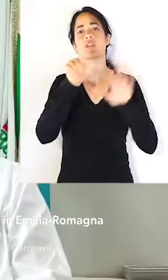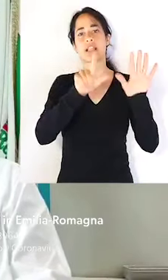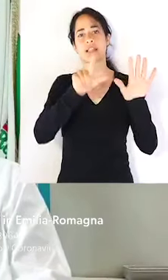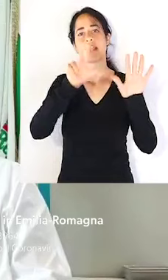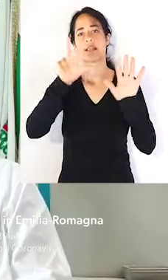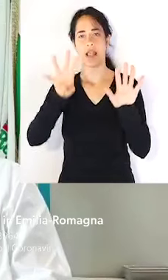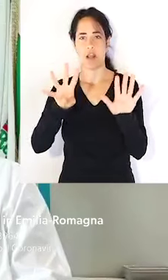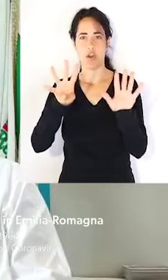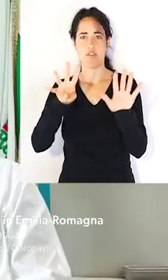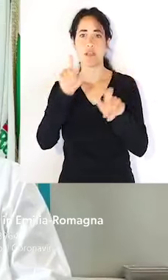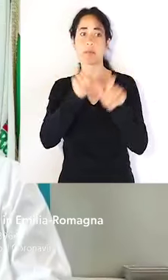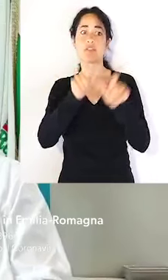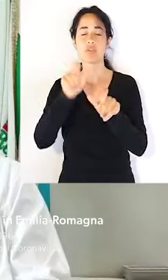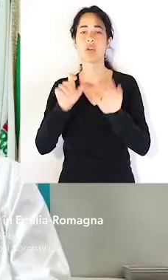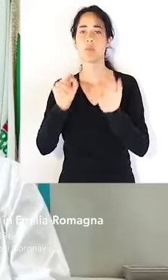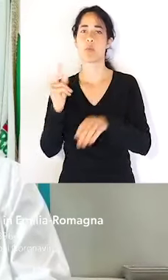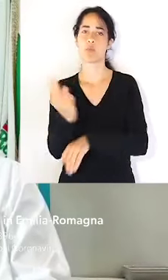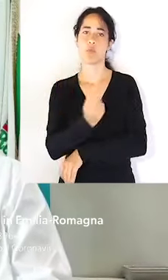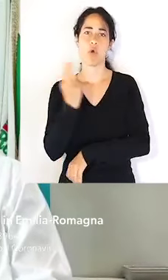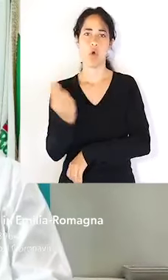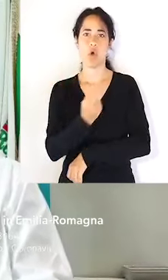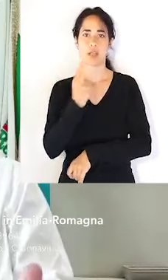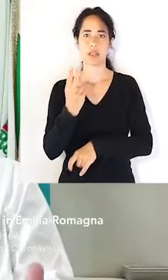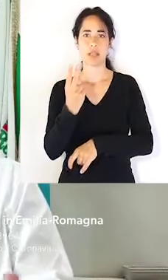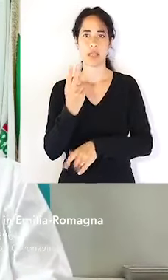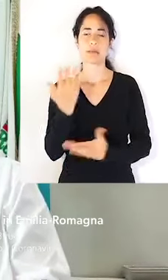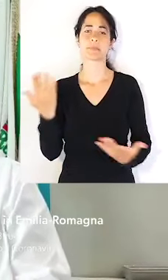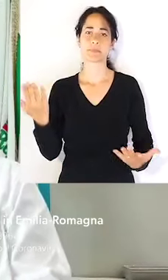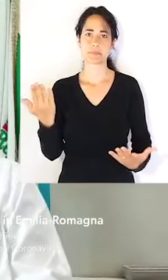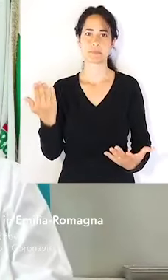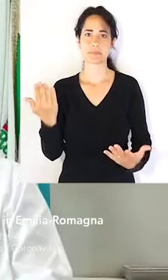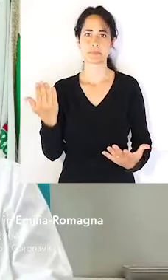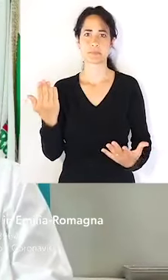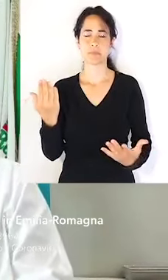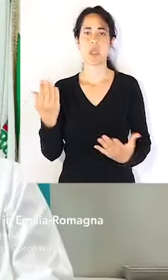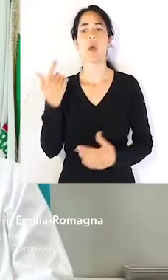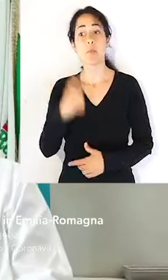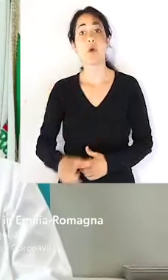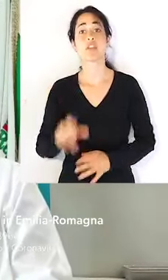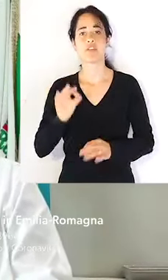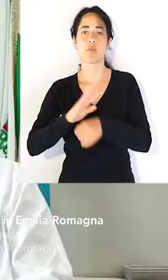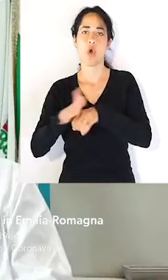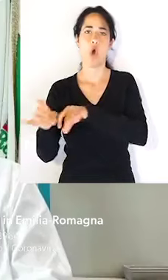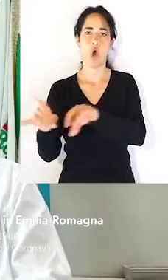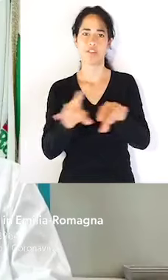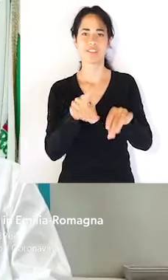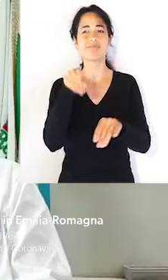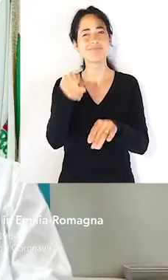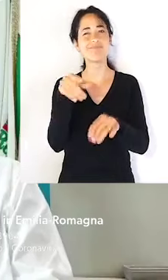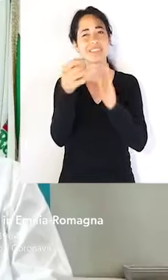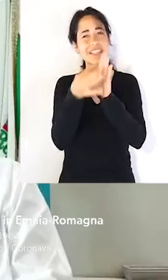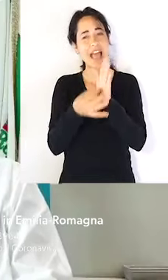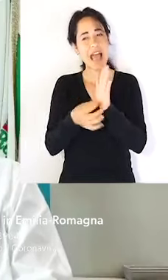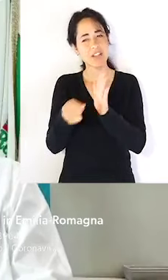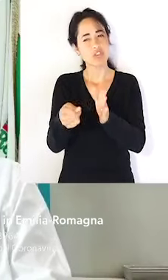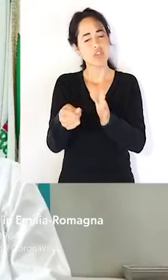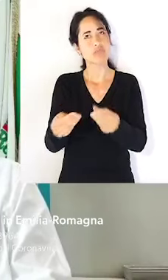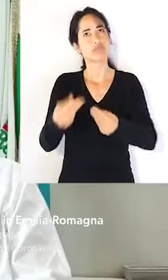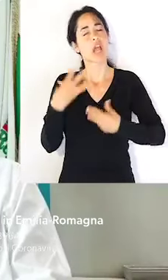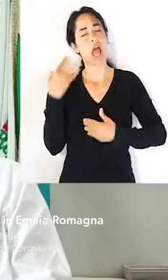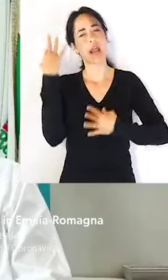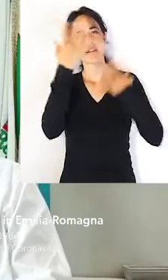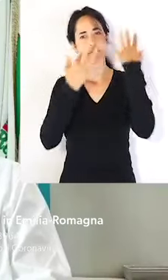4.179, un dato che ci fa molto riflettere, soprattutto ci deve impegnare anche in